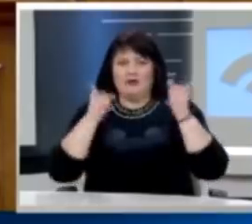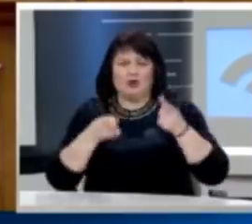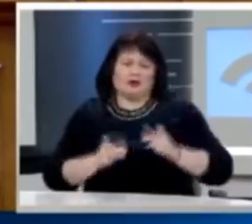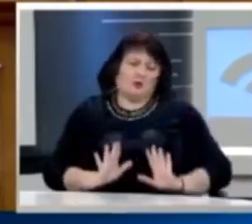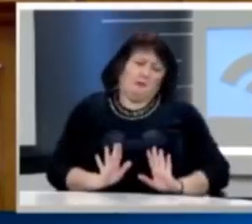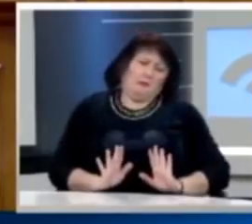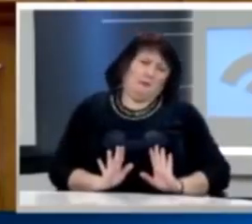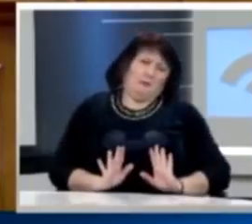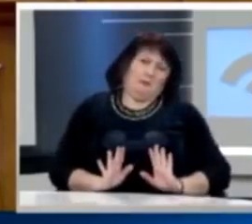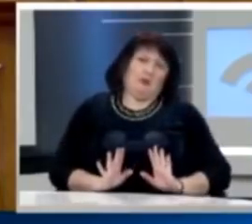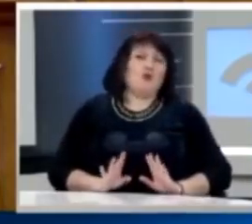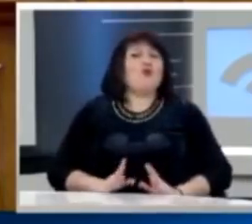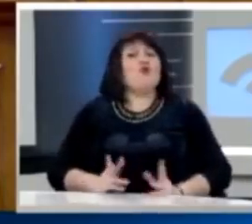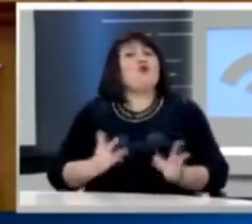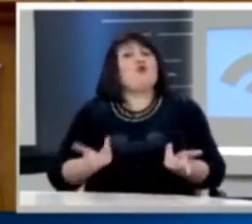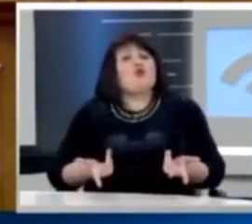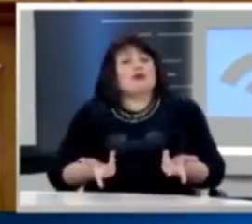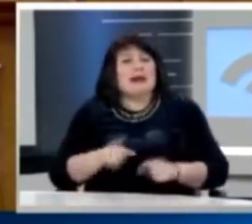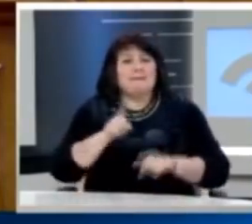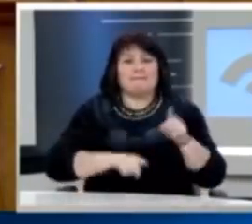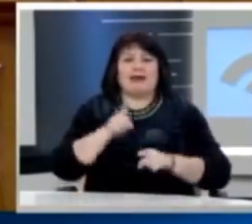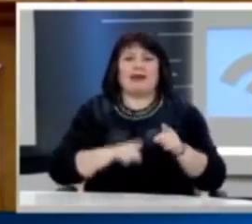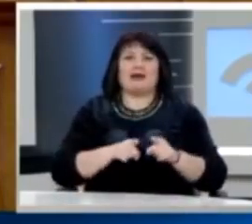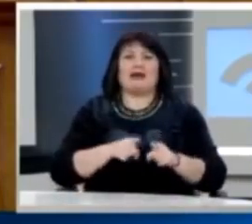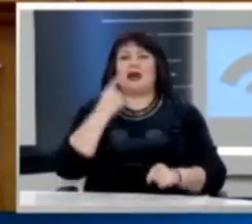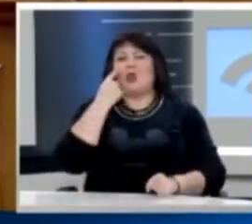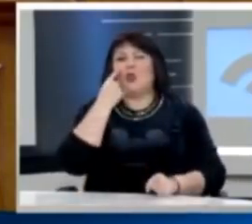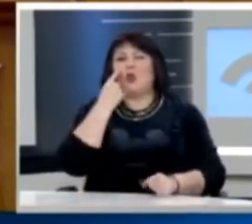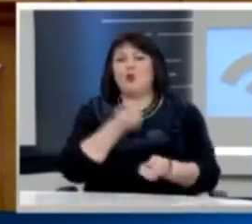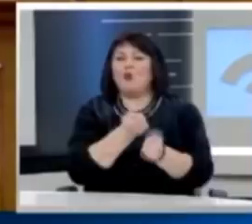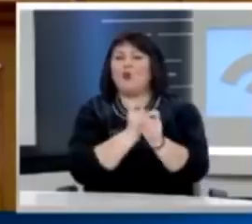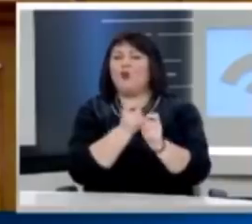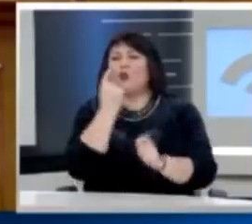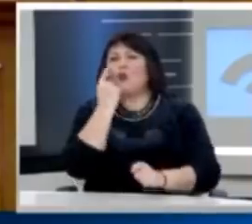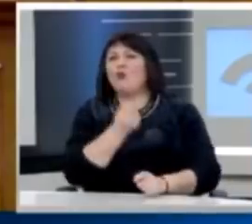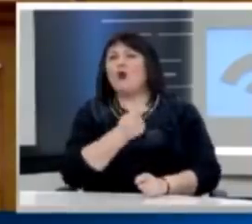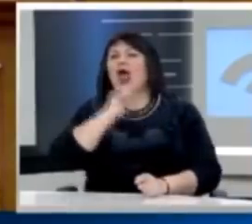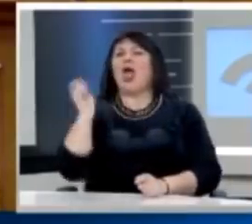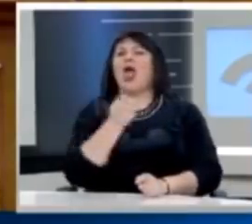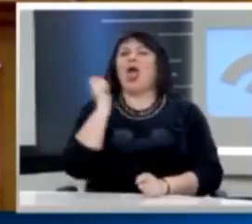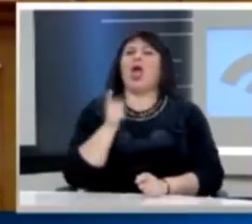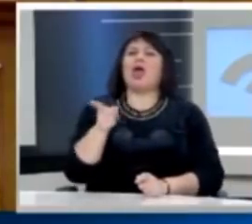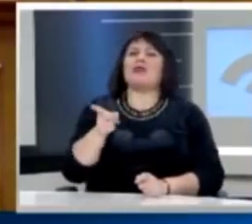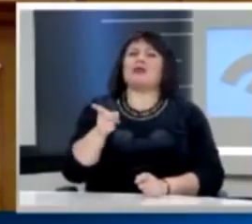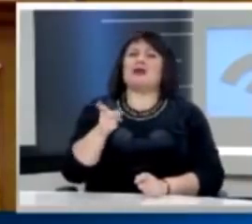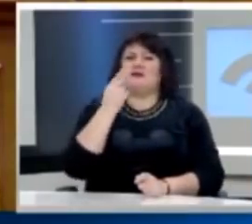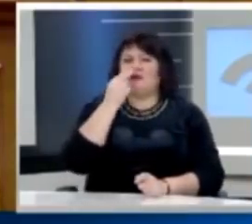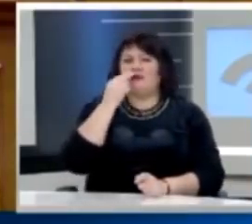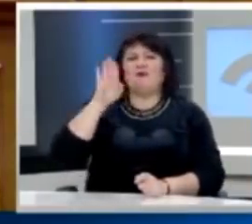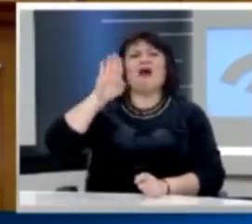Δημοκρατία, ούτε εκείνοι που ψαρεύουν στα θολά νερά του αντιδραστικού εθνικισμού, του